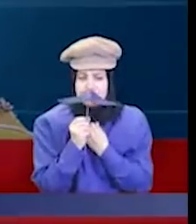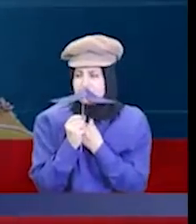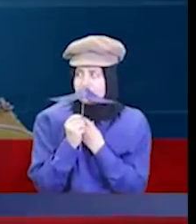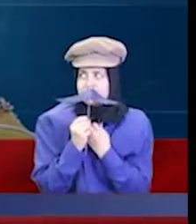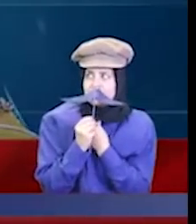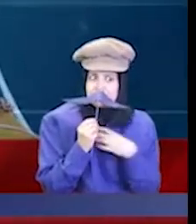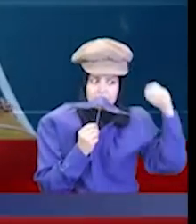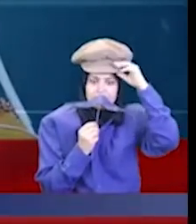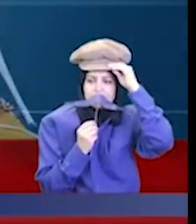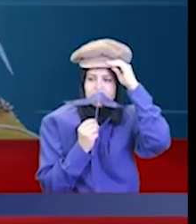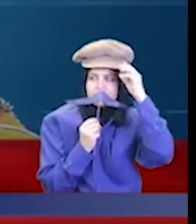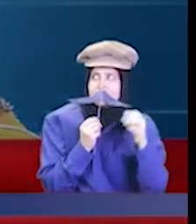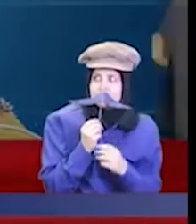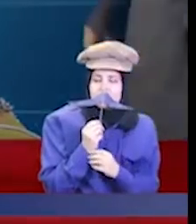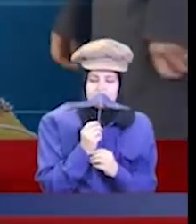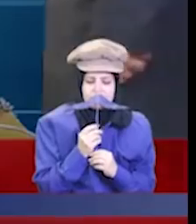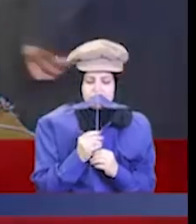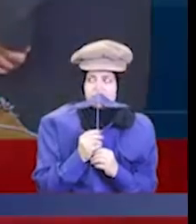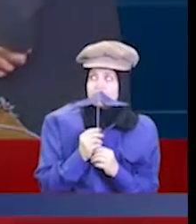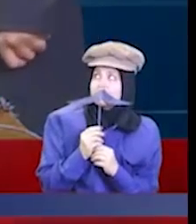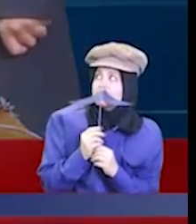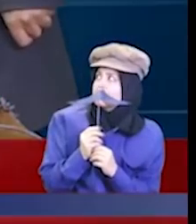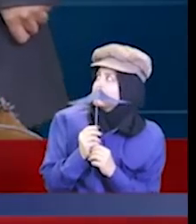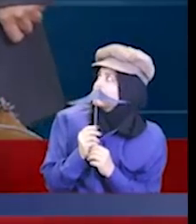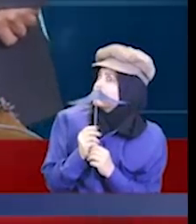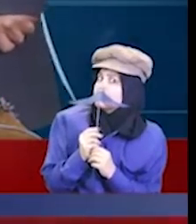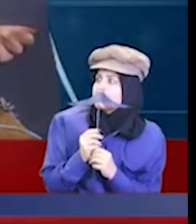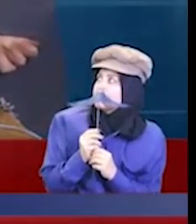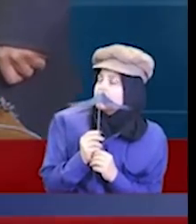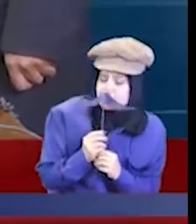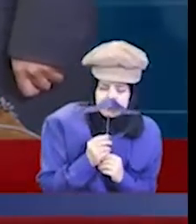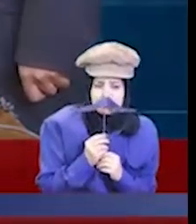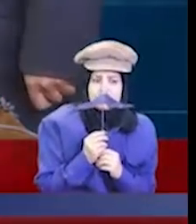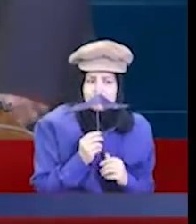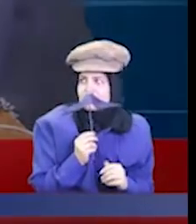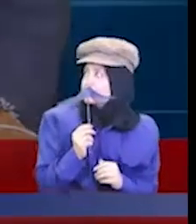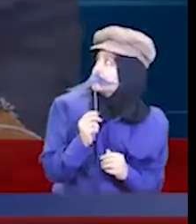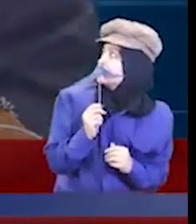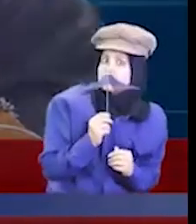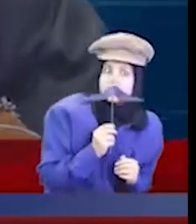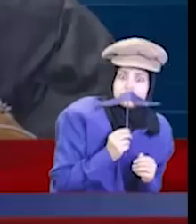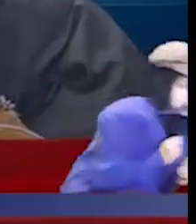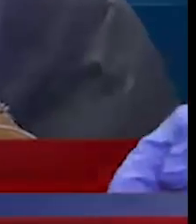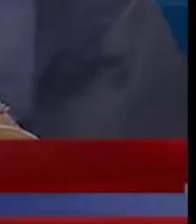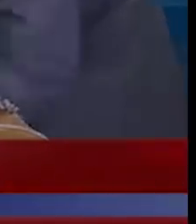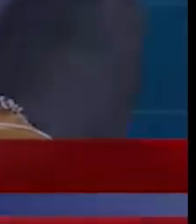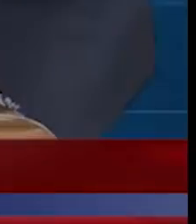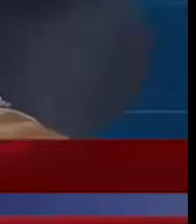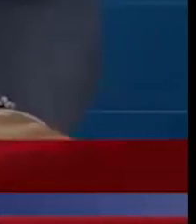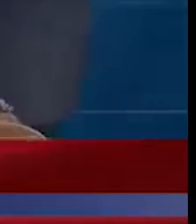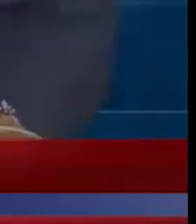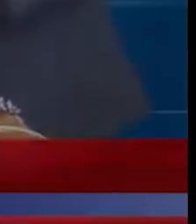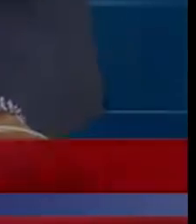کردی دختر. به به، آفتاب و مهتاب با هم هستند. منو ببینش. منو آقا منو